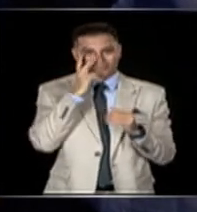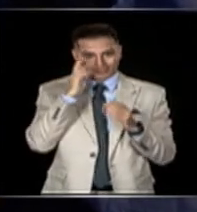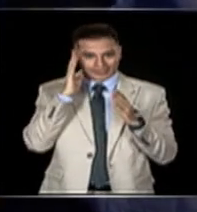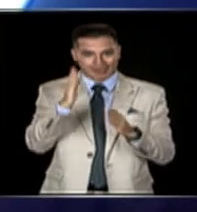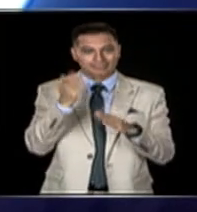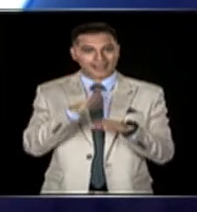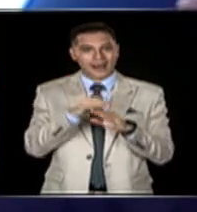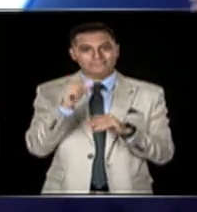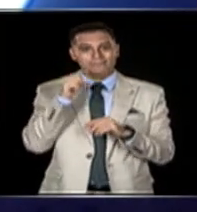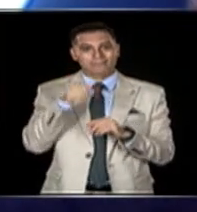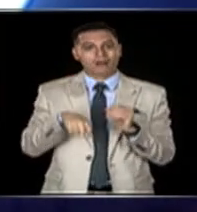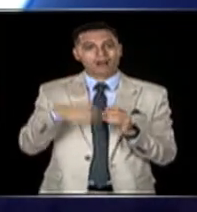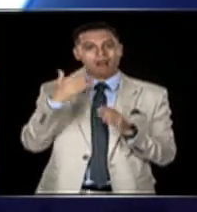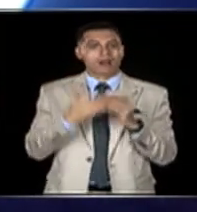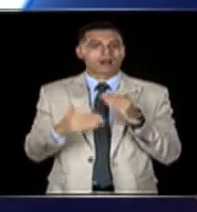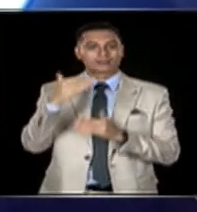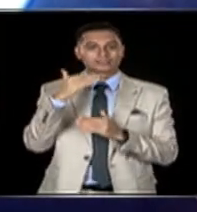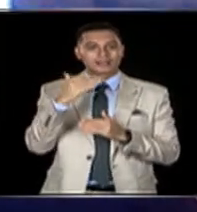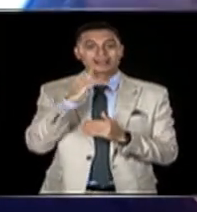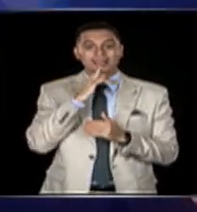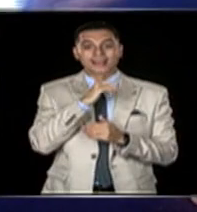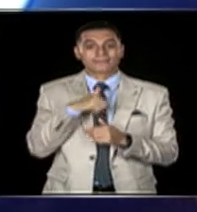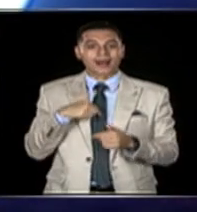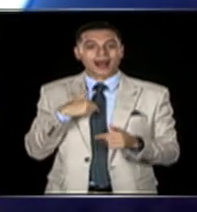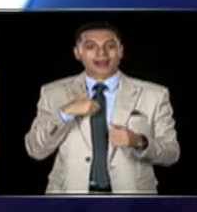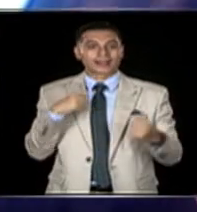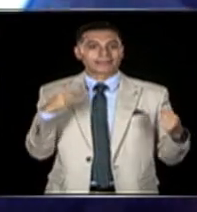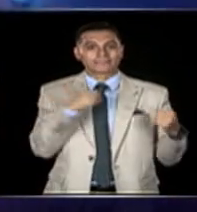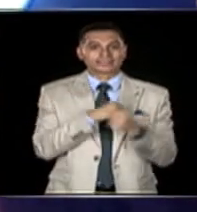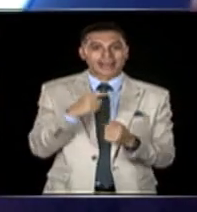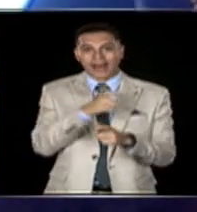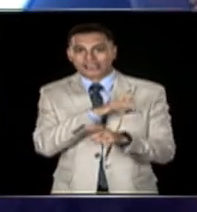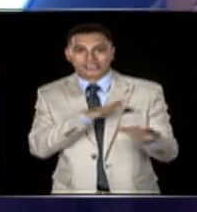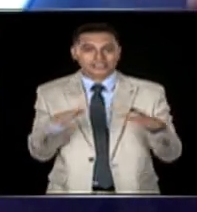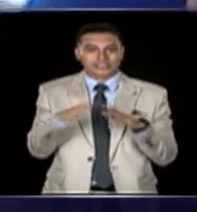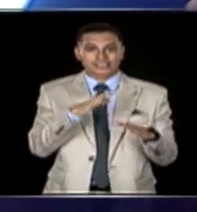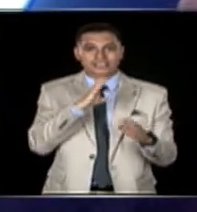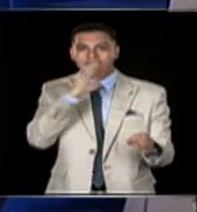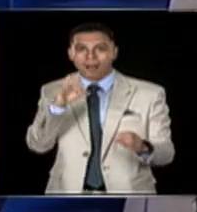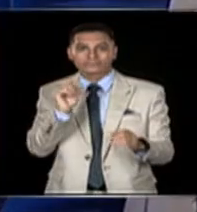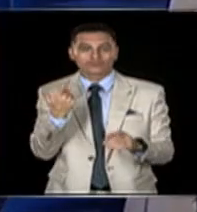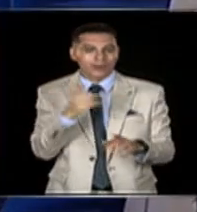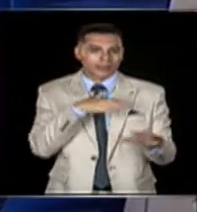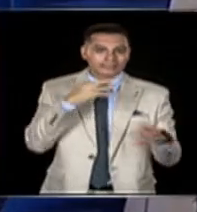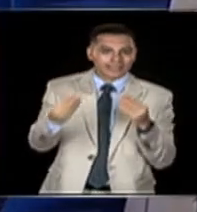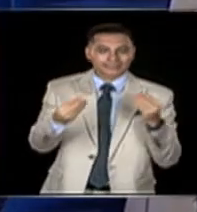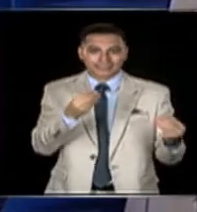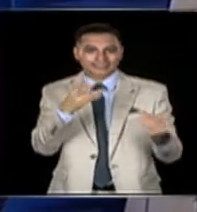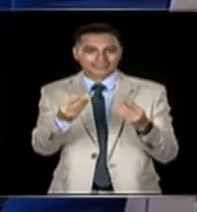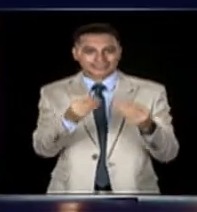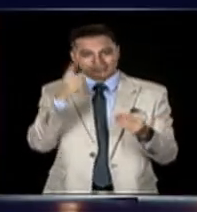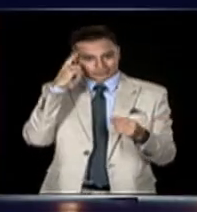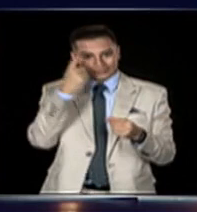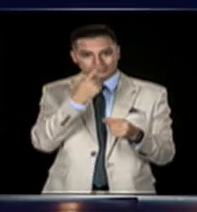كتير. يعني بص، يعني انا يعني خناقاتهم انا اللي بسلكها، يعني على الاجابات واللي بيجاوب اسرع من التاني وكده. مع ان هم